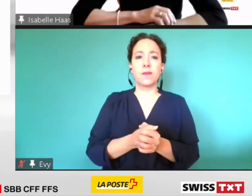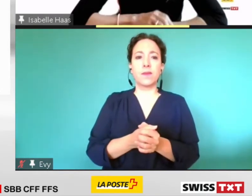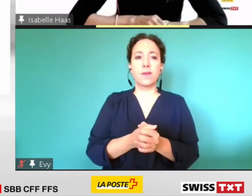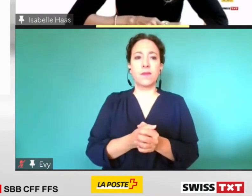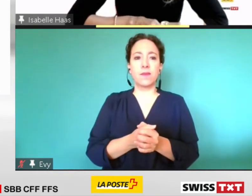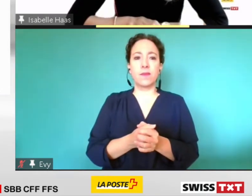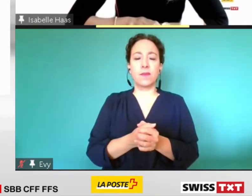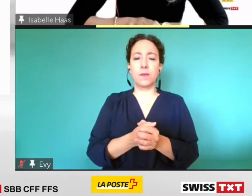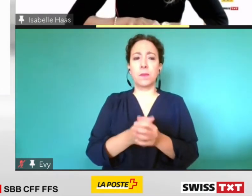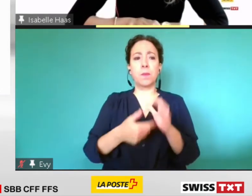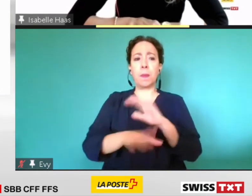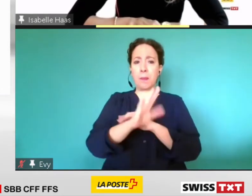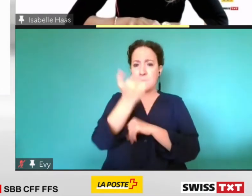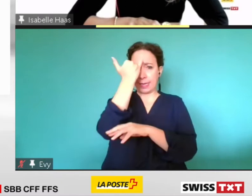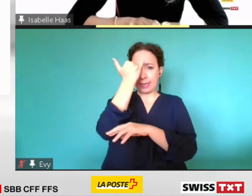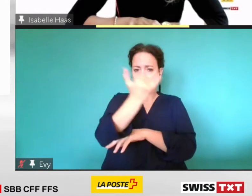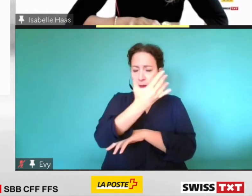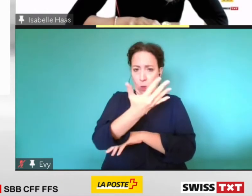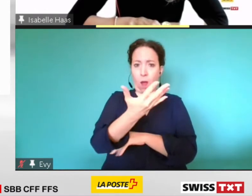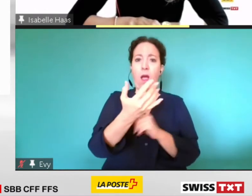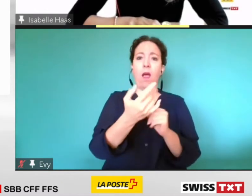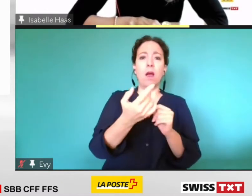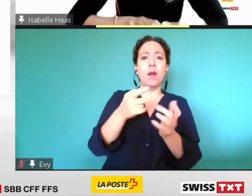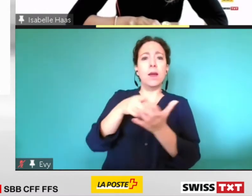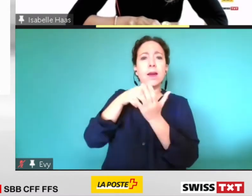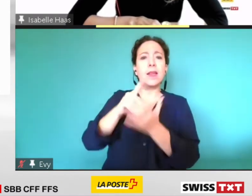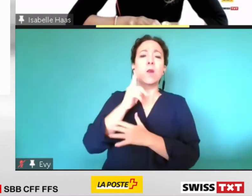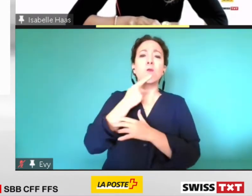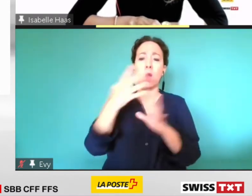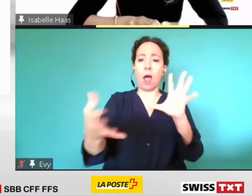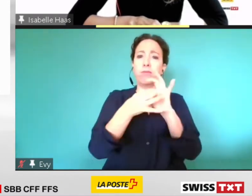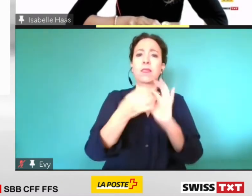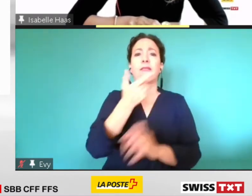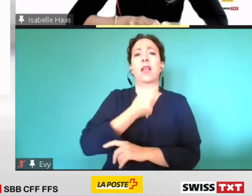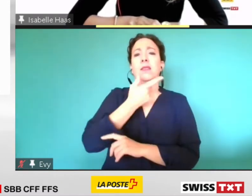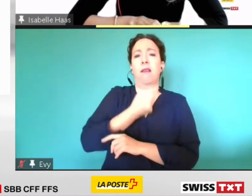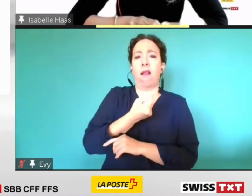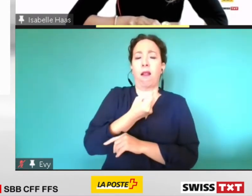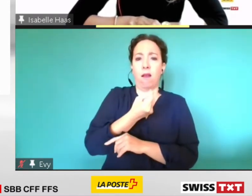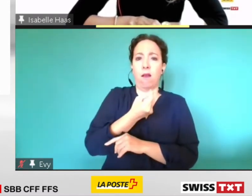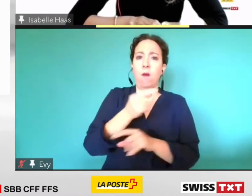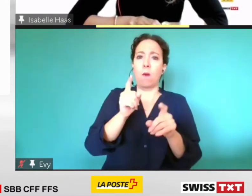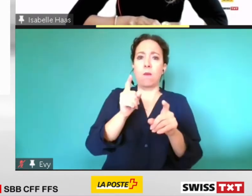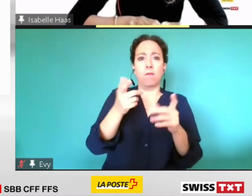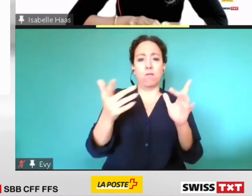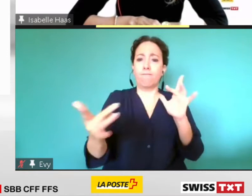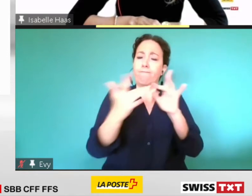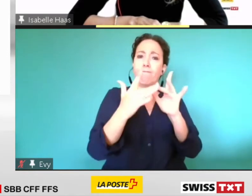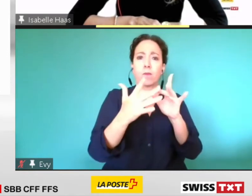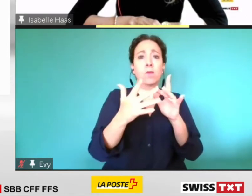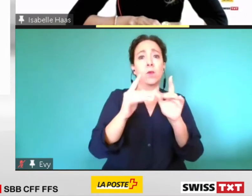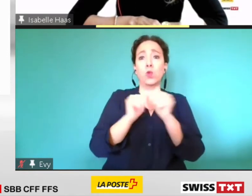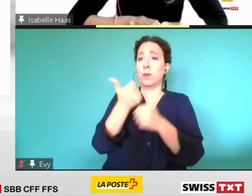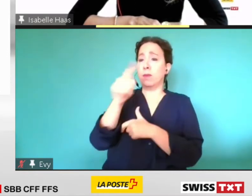L'idée est de faciliter le contact avec les clients sourds, de faire en sorte qu'il ait lieu dans leur langue